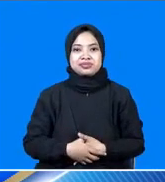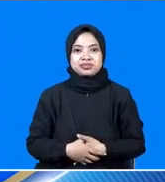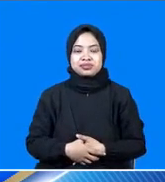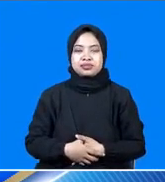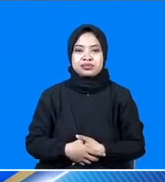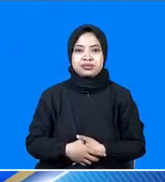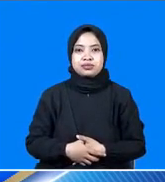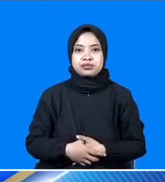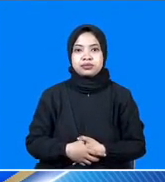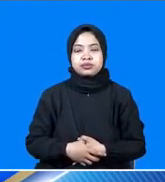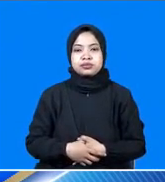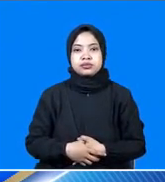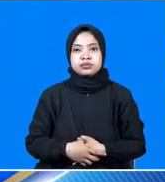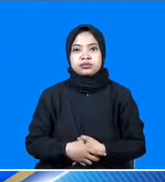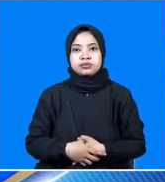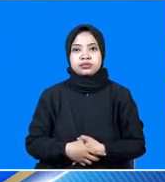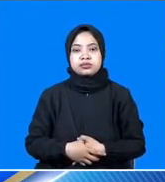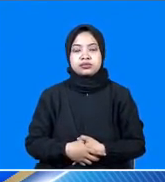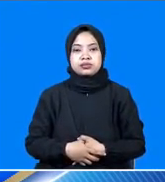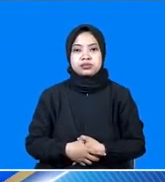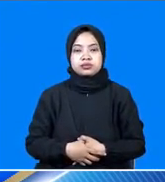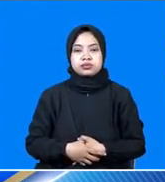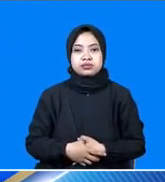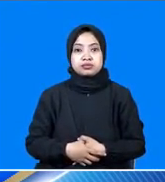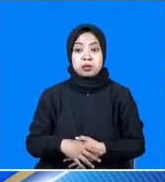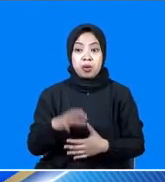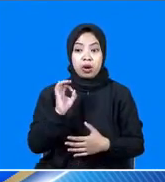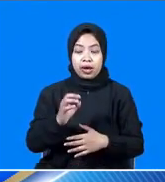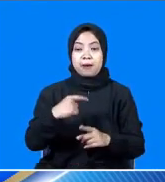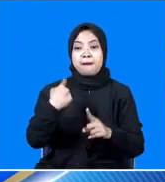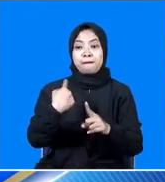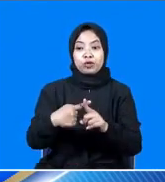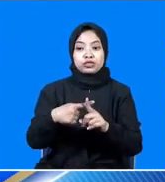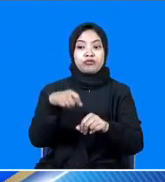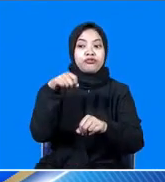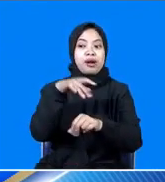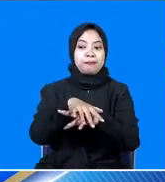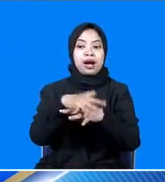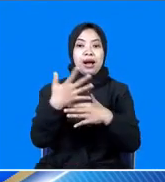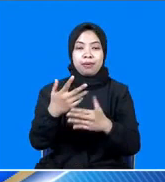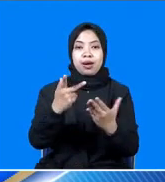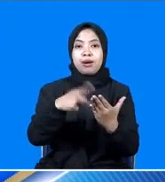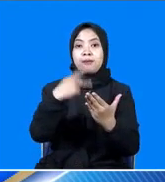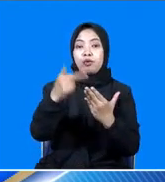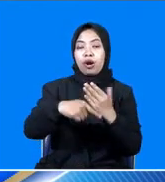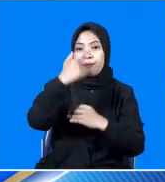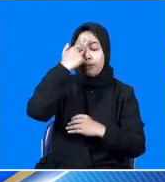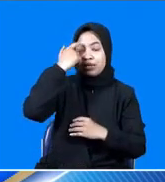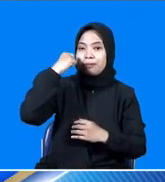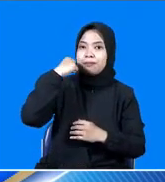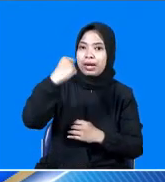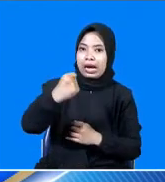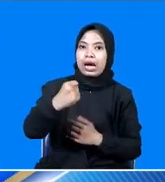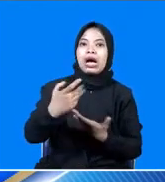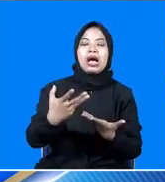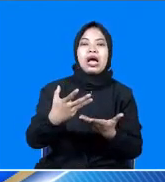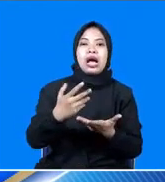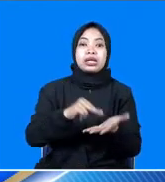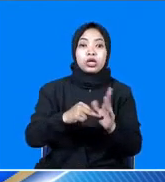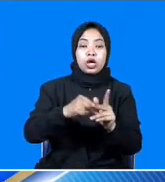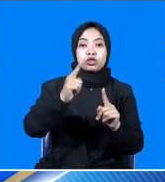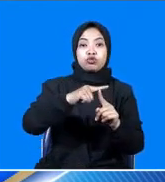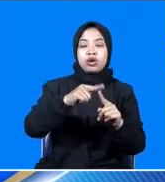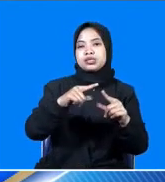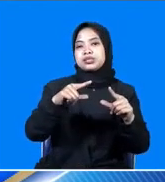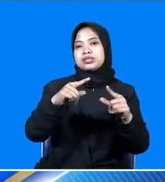alasan gitu oke dampak positifnya program studi Merdeka akhirnya untuk membentuk tugas